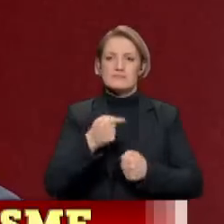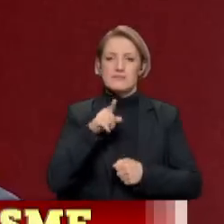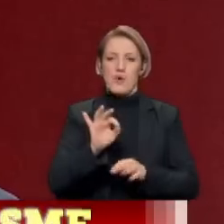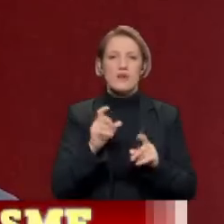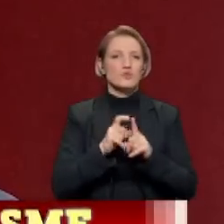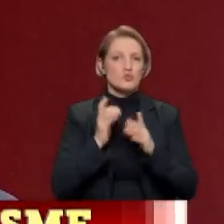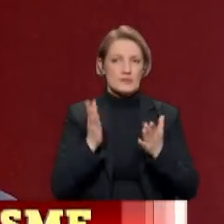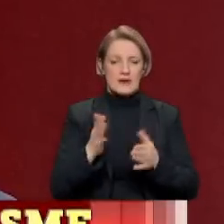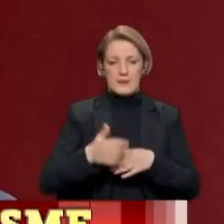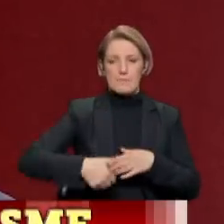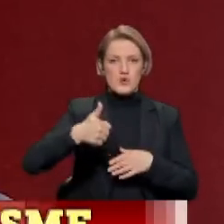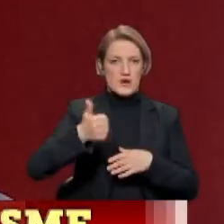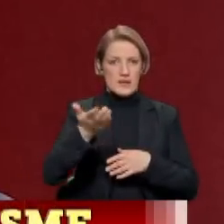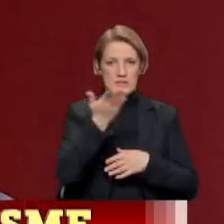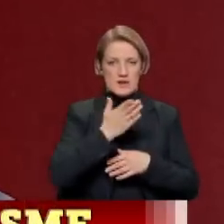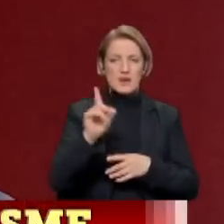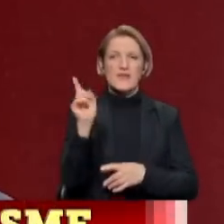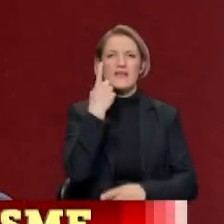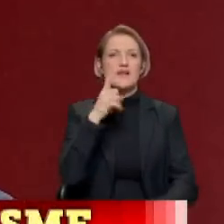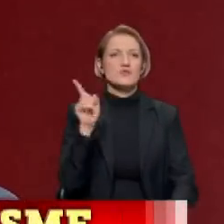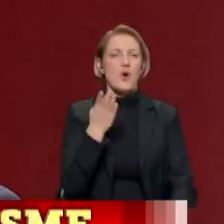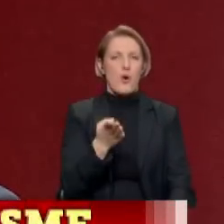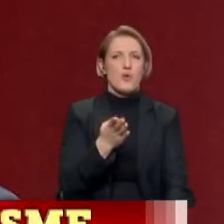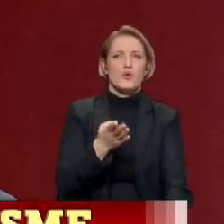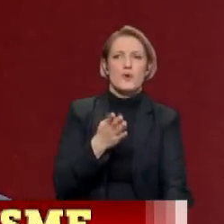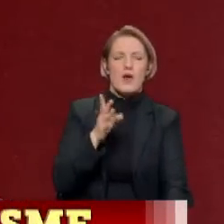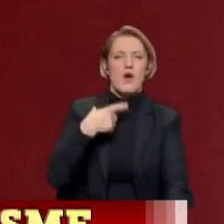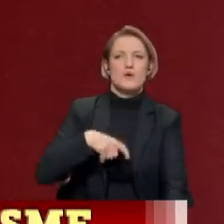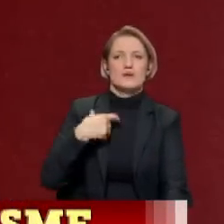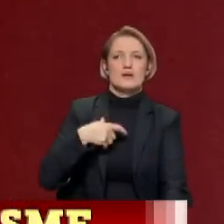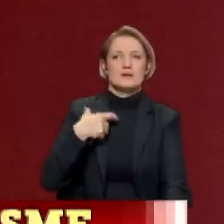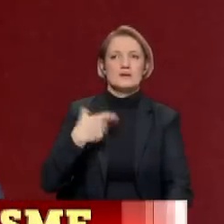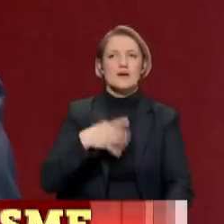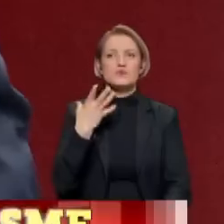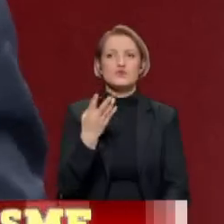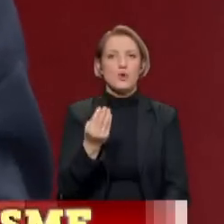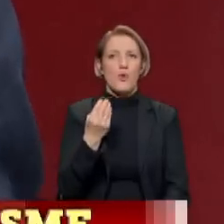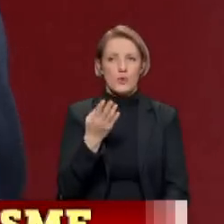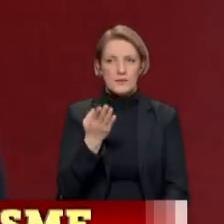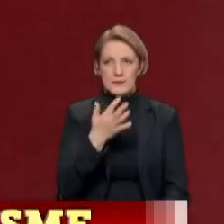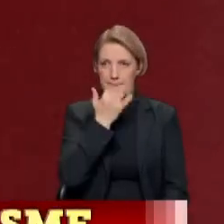böyle durumlarda liderler, diktatör eğilimli liderler özellikle çok